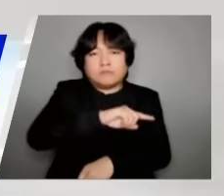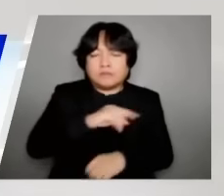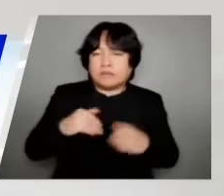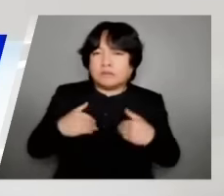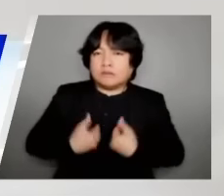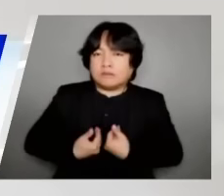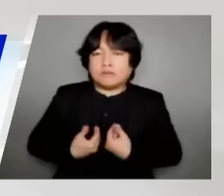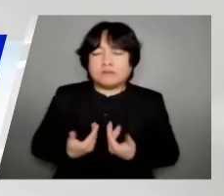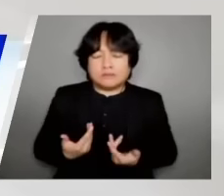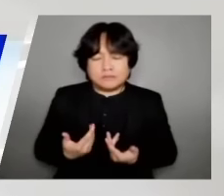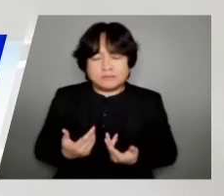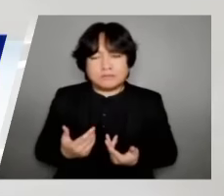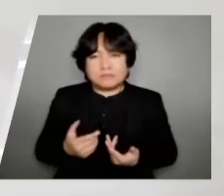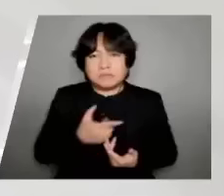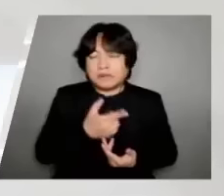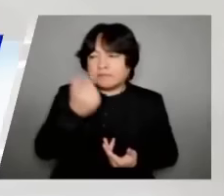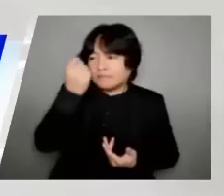biktima.